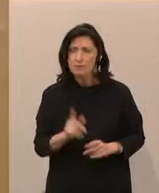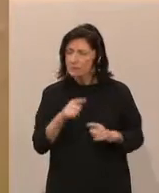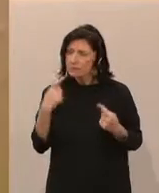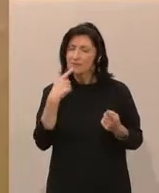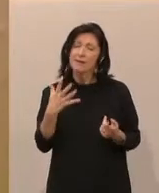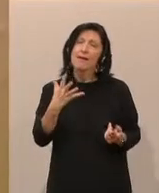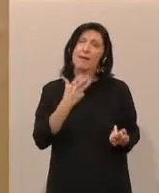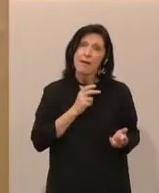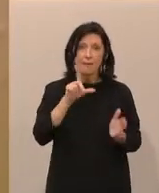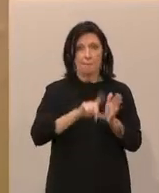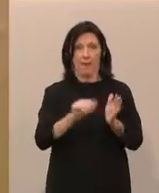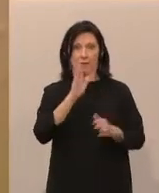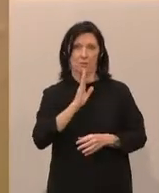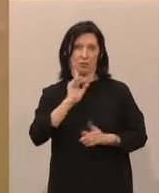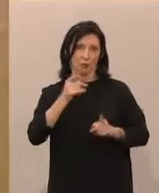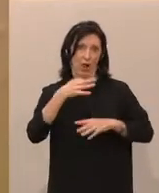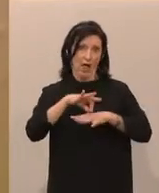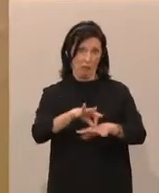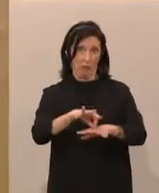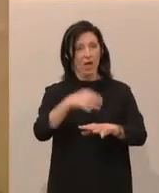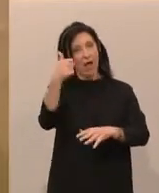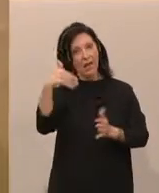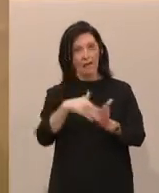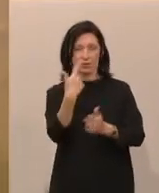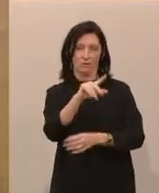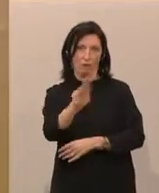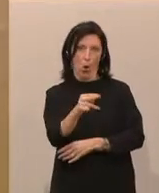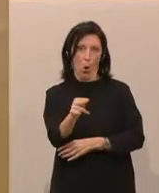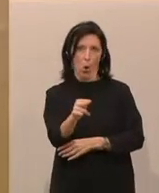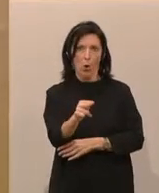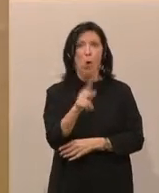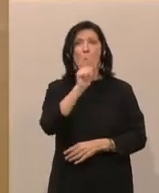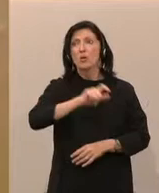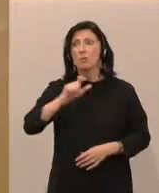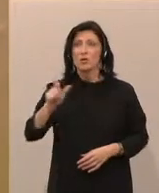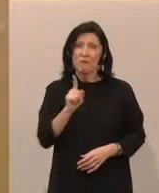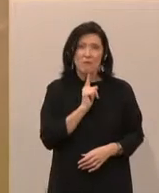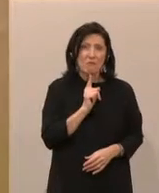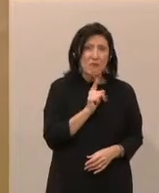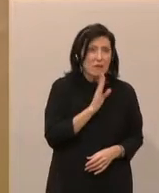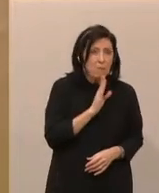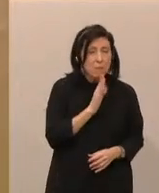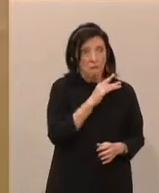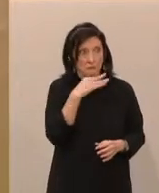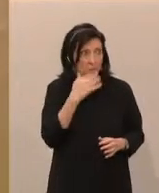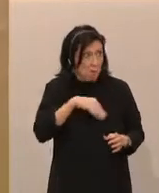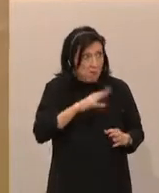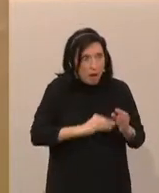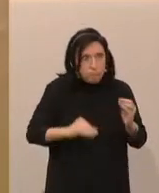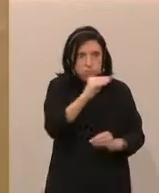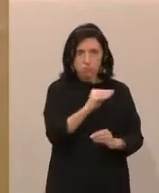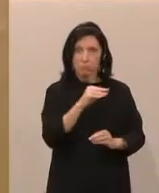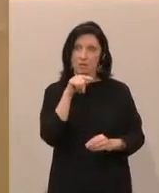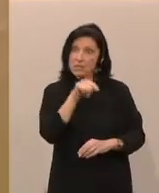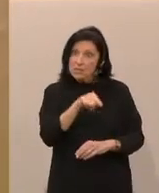die mindestpension eingeführt werden soll mit 1200 euro und dass die kleinen pensionisten eine ordentliche anhebung erfahren was verdient haben unter